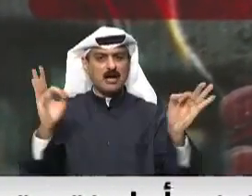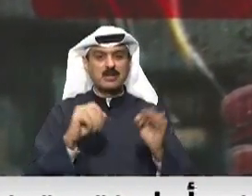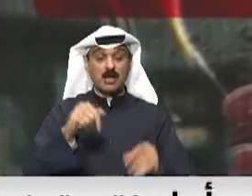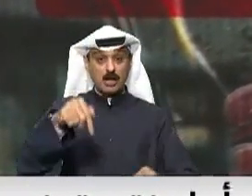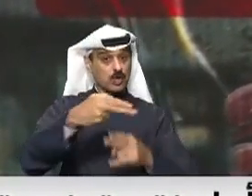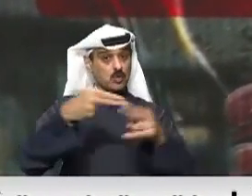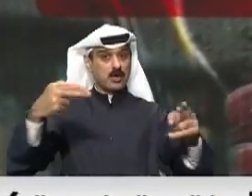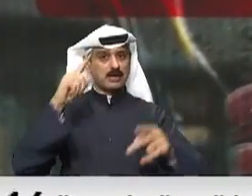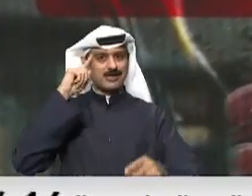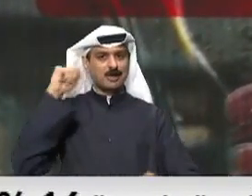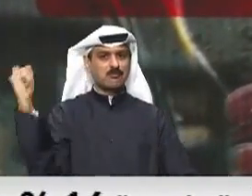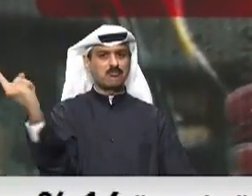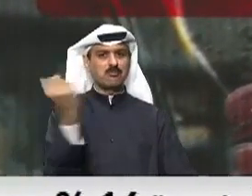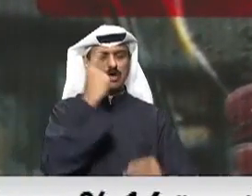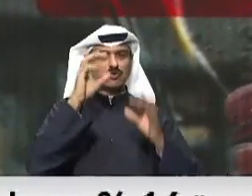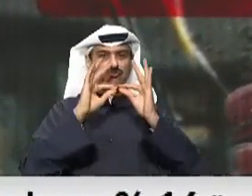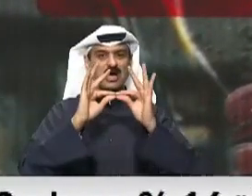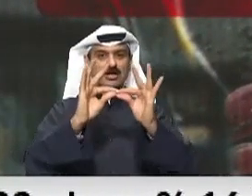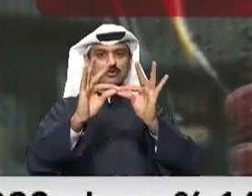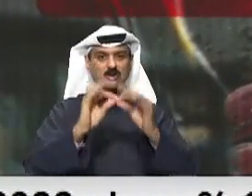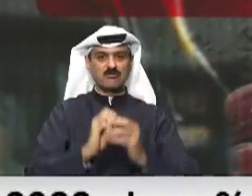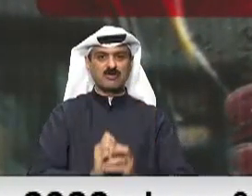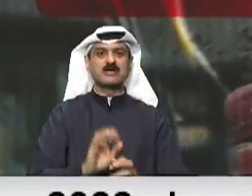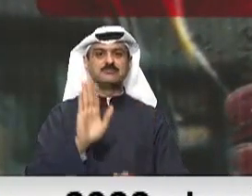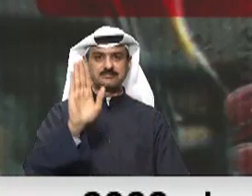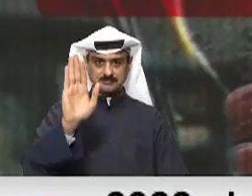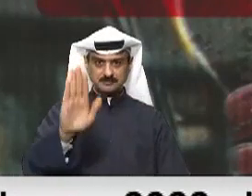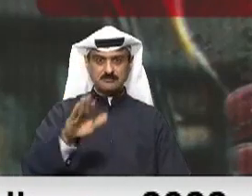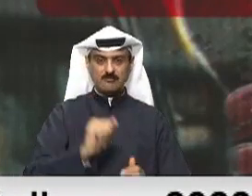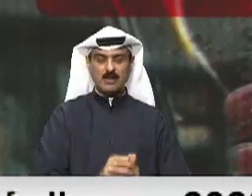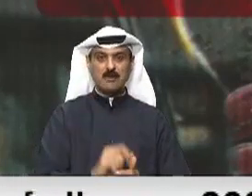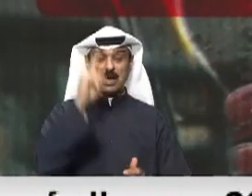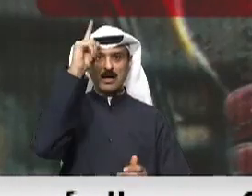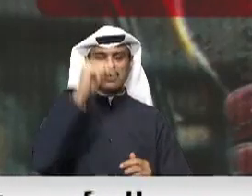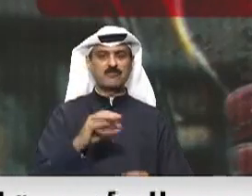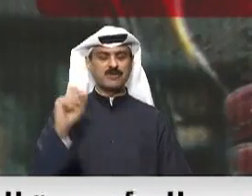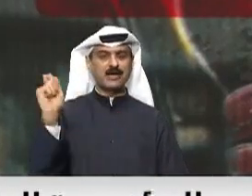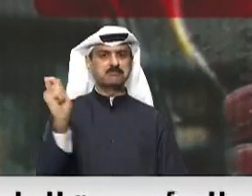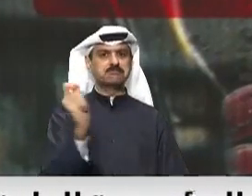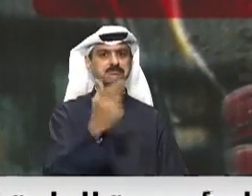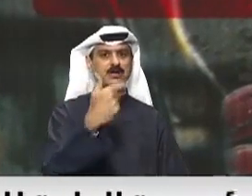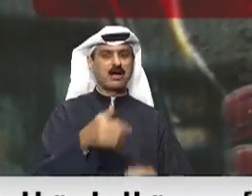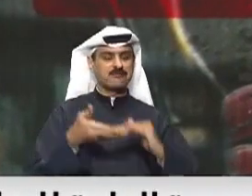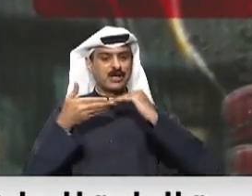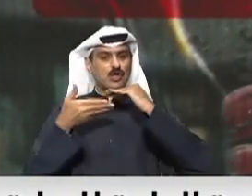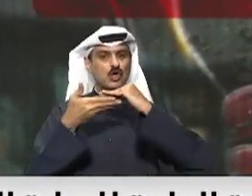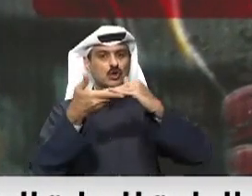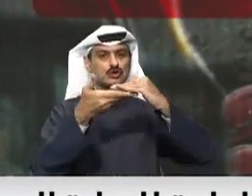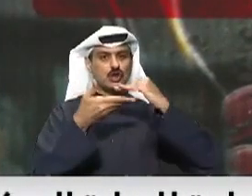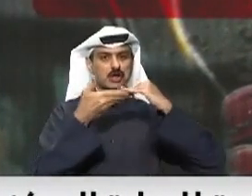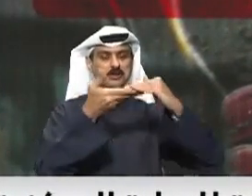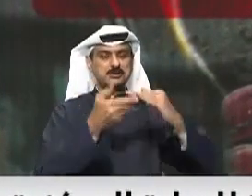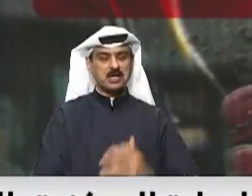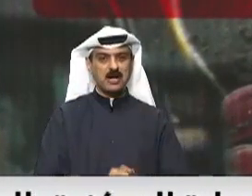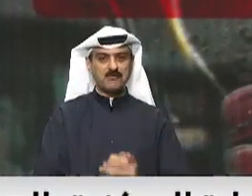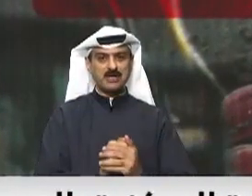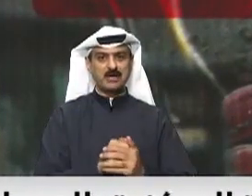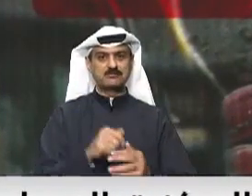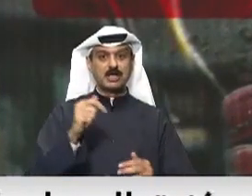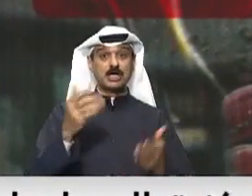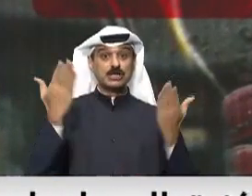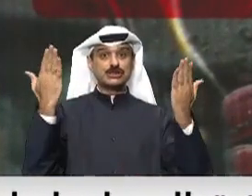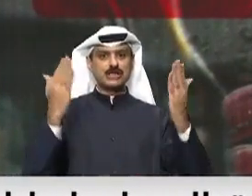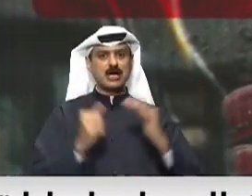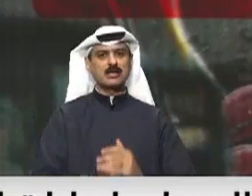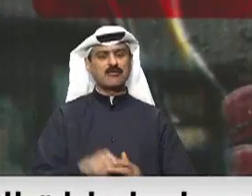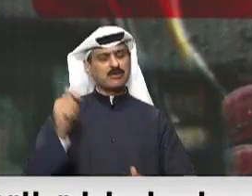الكويت دائما هكذا قدرها، إن شاء الله أن تكون دائما أياديها بيضاء، إن شاء الله أن تكون دائما في